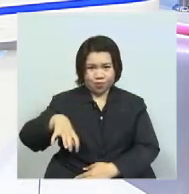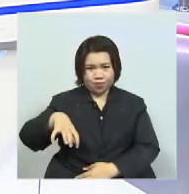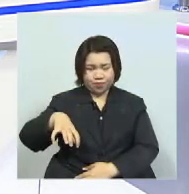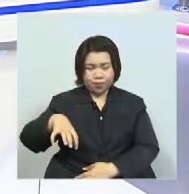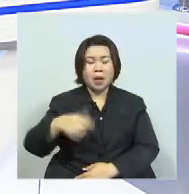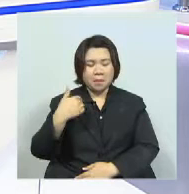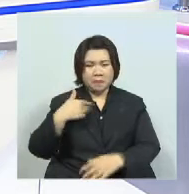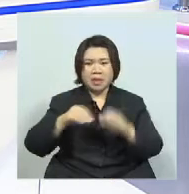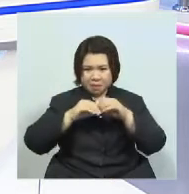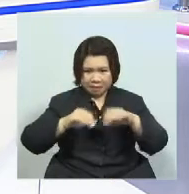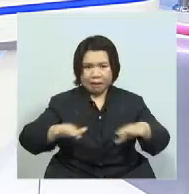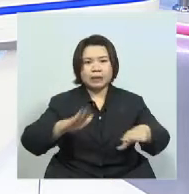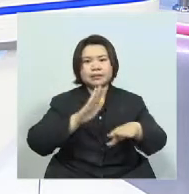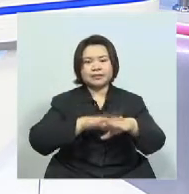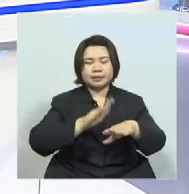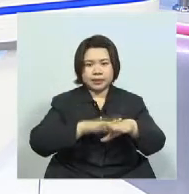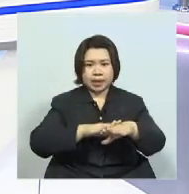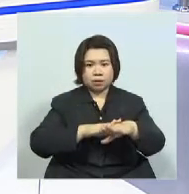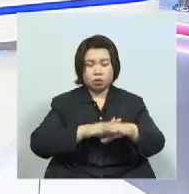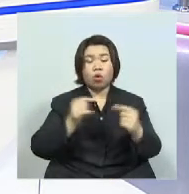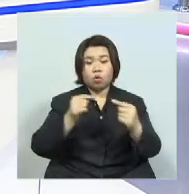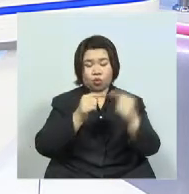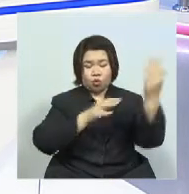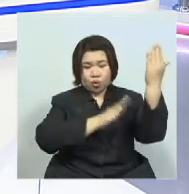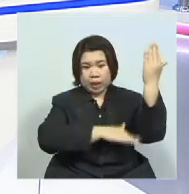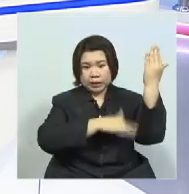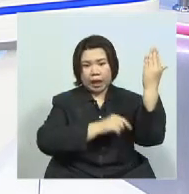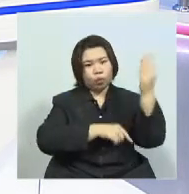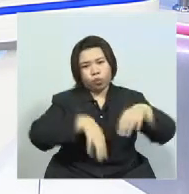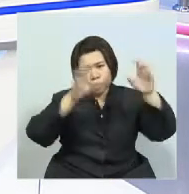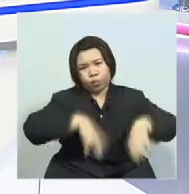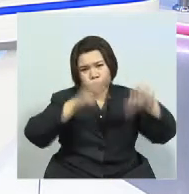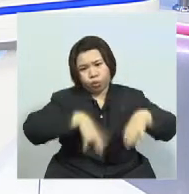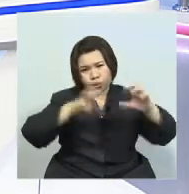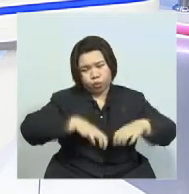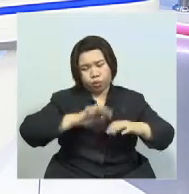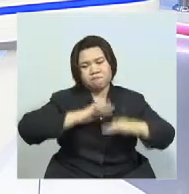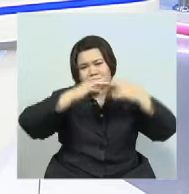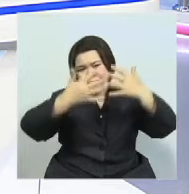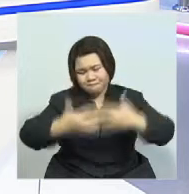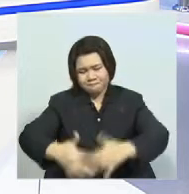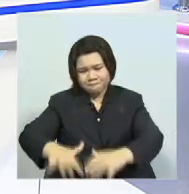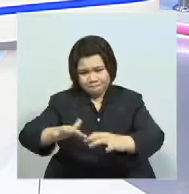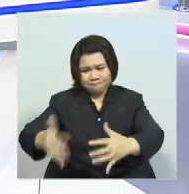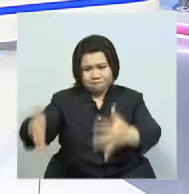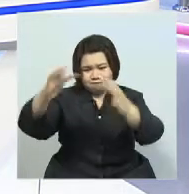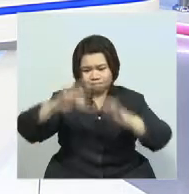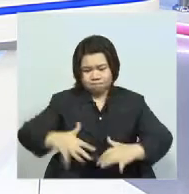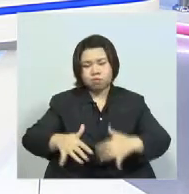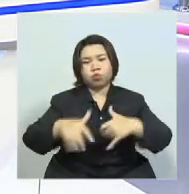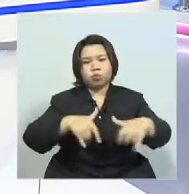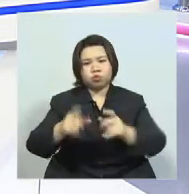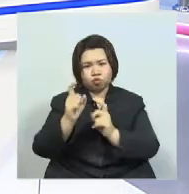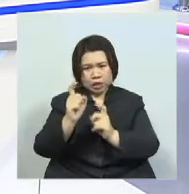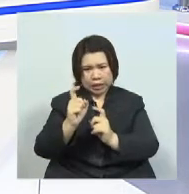มอุุนิยองวทยามีประกาศเตินออกมา walในพื้นที่พล managerจะมีฝนตกหนก ต้างฝสปวังอัตร